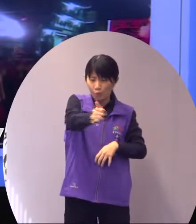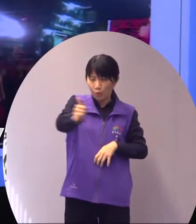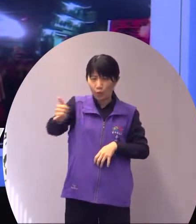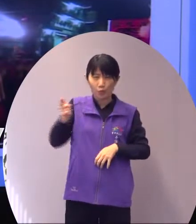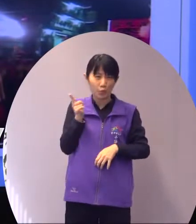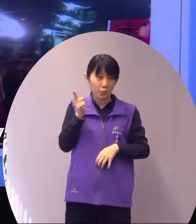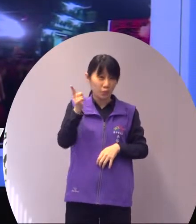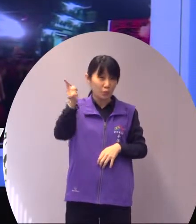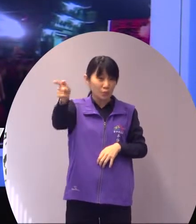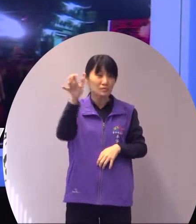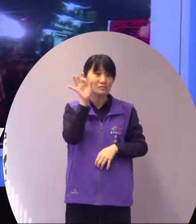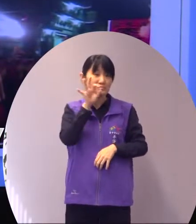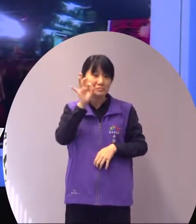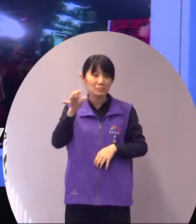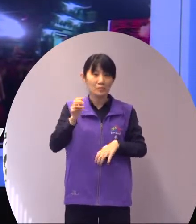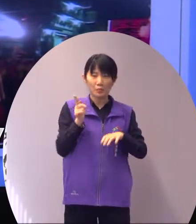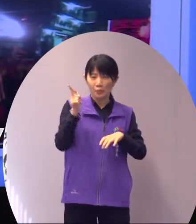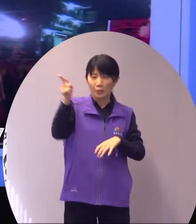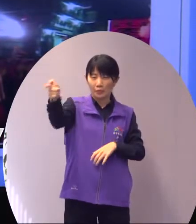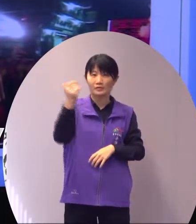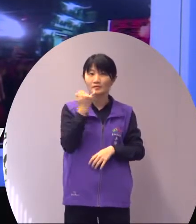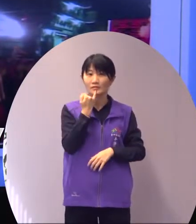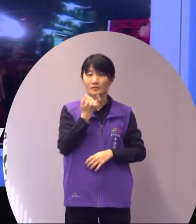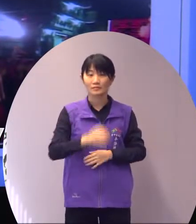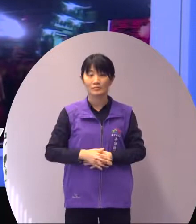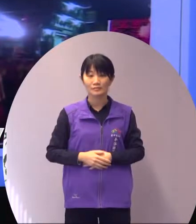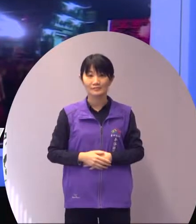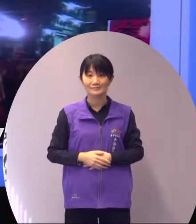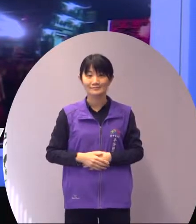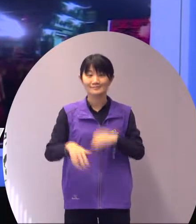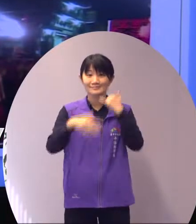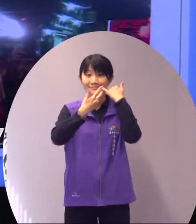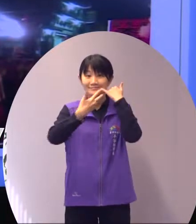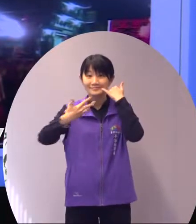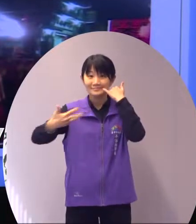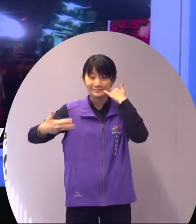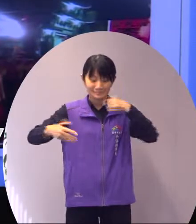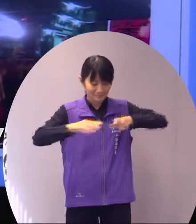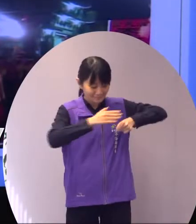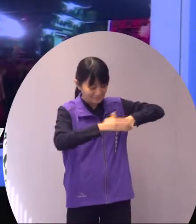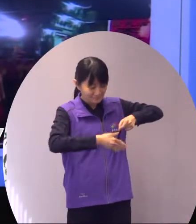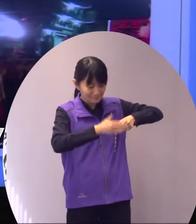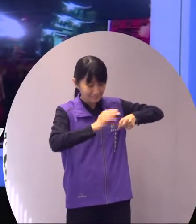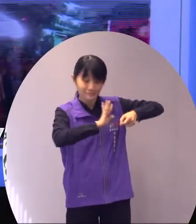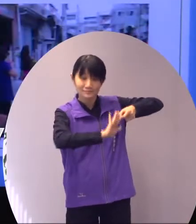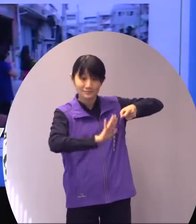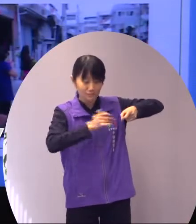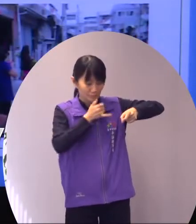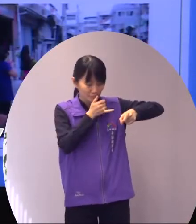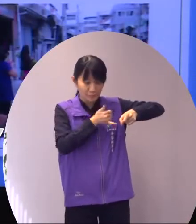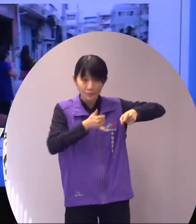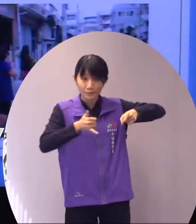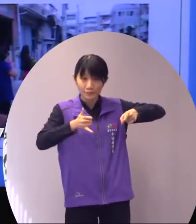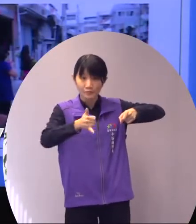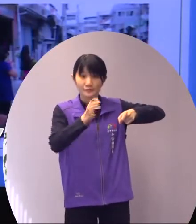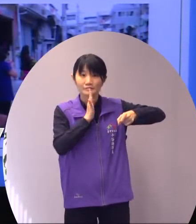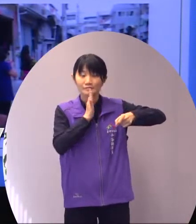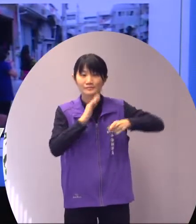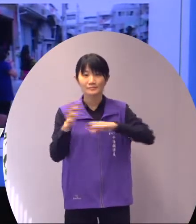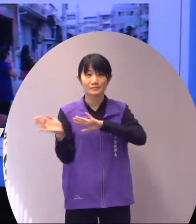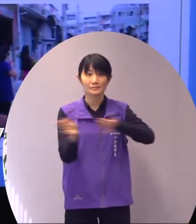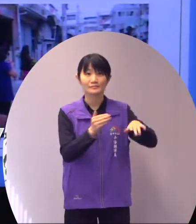到达彰化大村地区，然后见证海线地区人群互动的生活形态。第九个是最